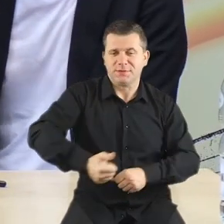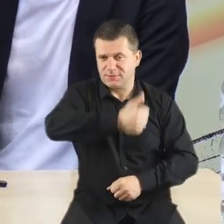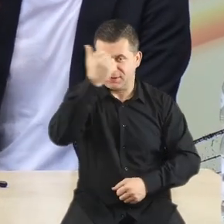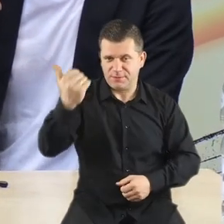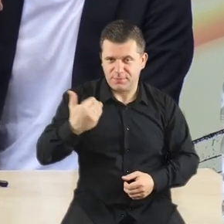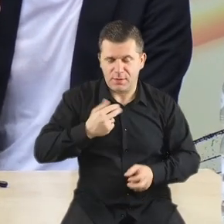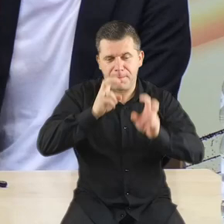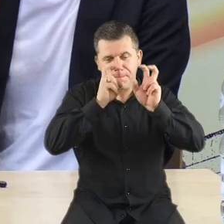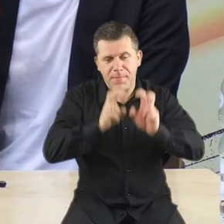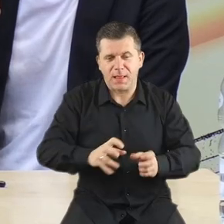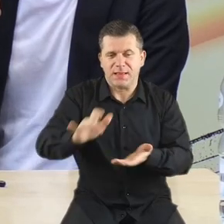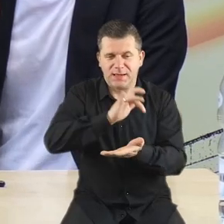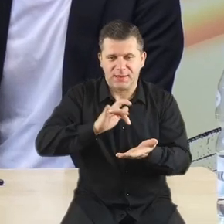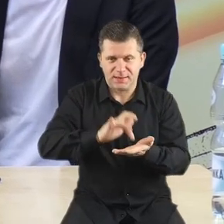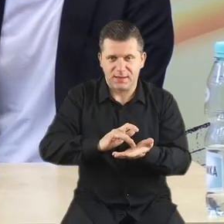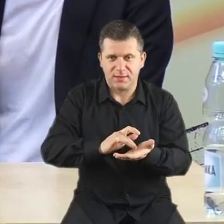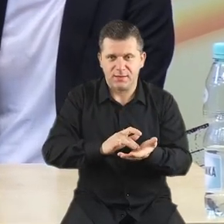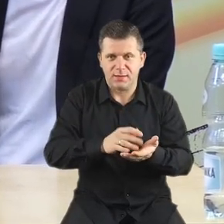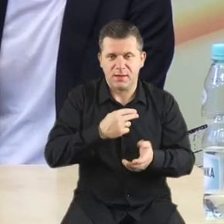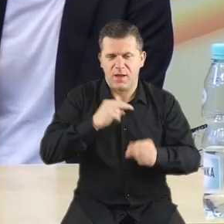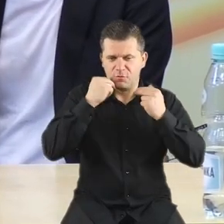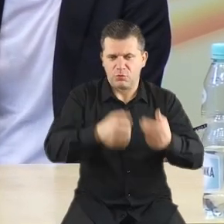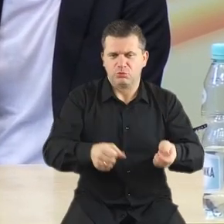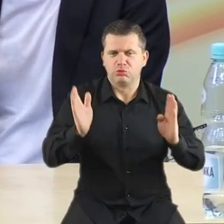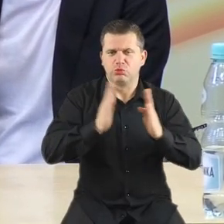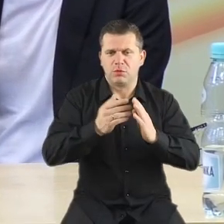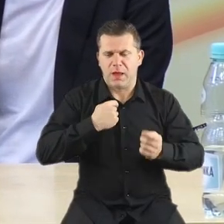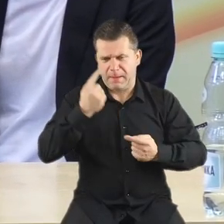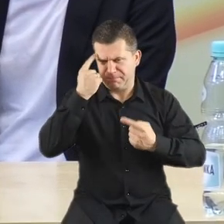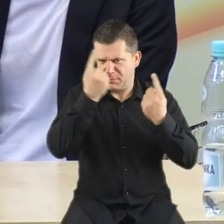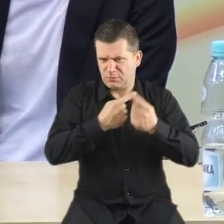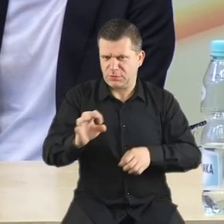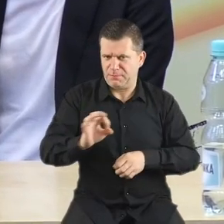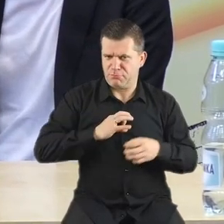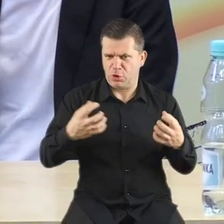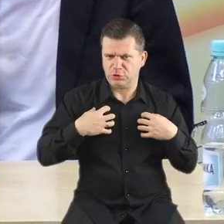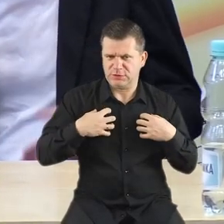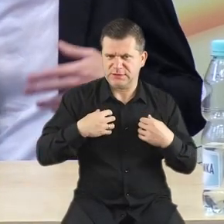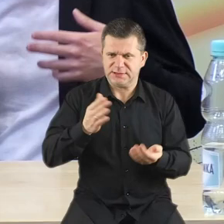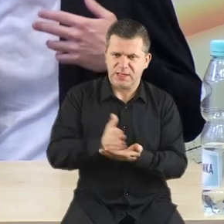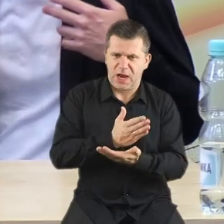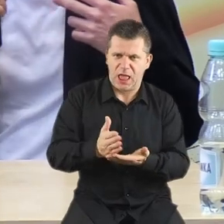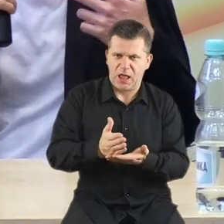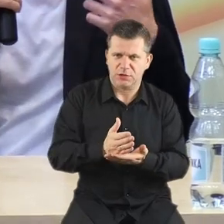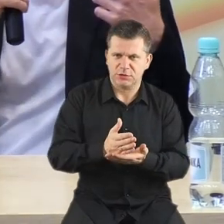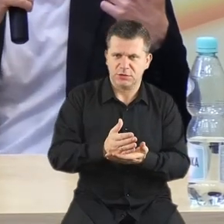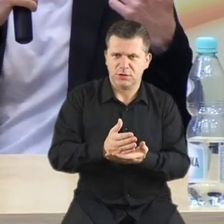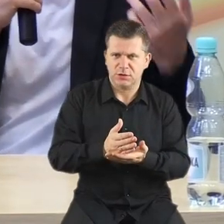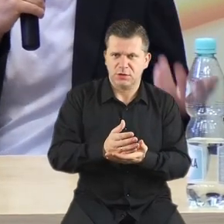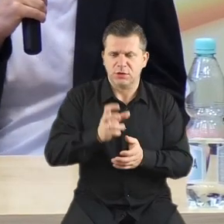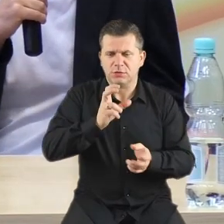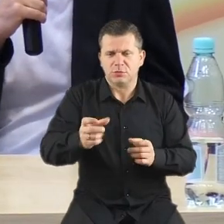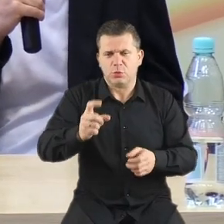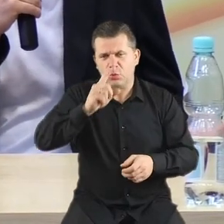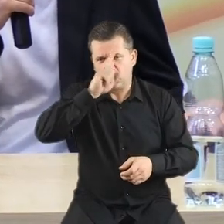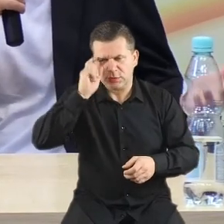dzień badając rynek. Pamiętam, wróciłem do domu i sobie pomyślałem, czy moje życie ma zależeć od tego, czy ludzie więcej piją